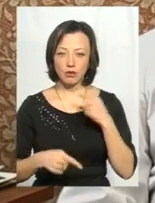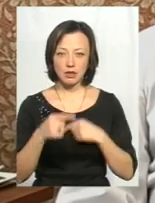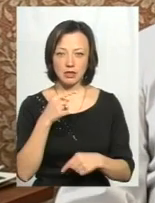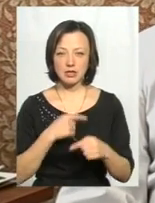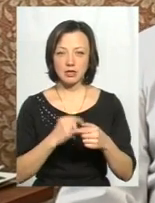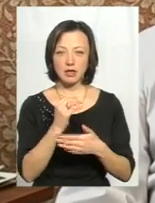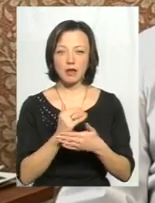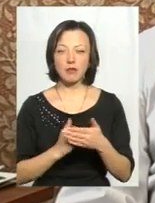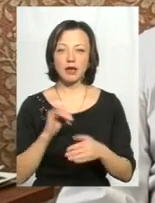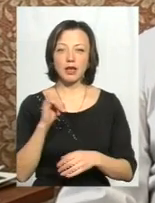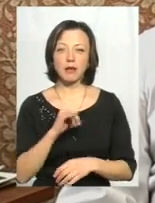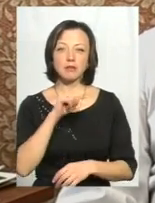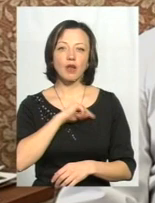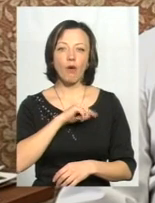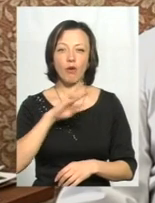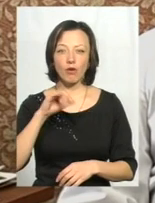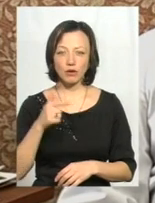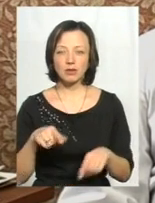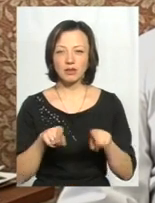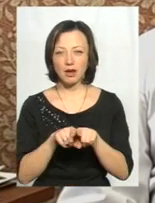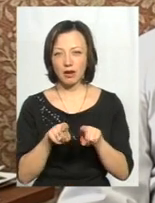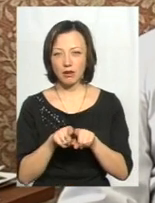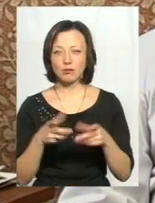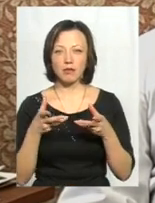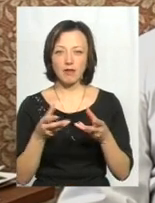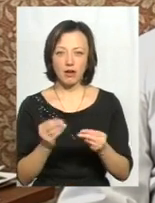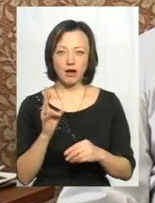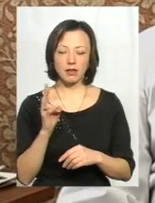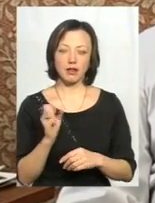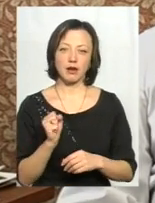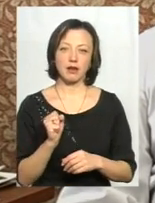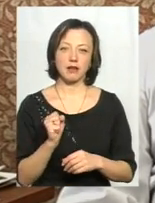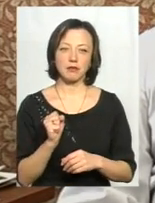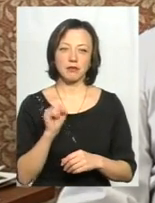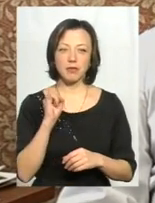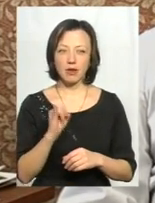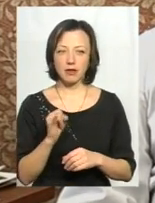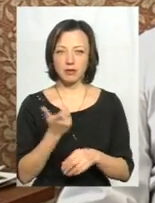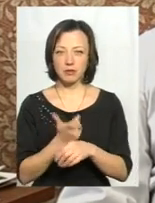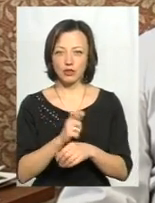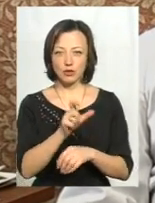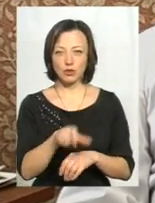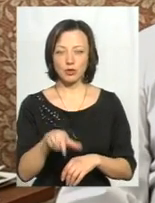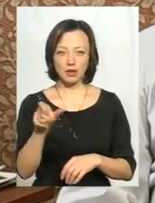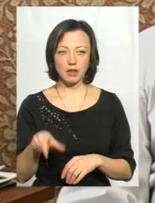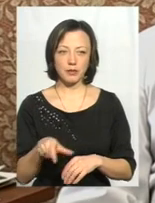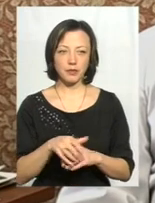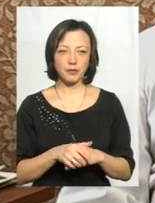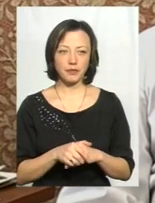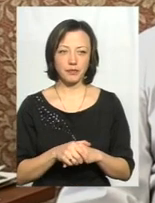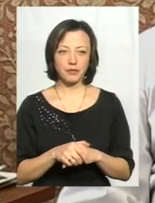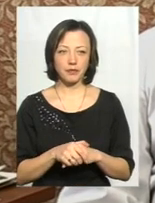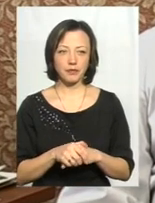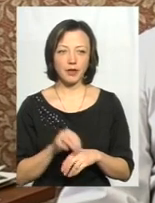системи, ну і психологічно також опосередковано впливає негативно на більшість людей.